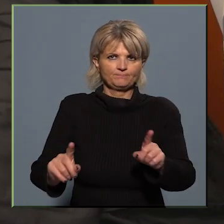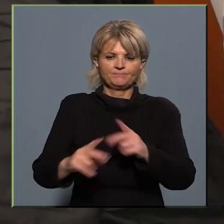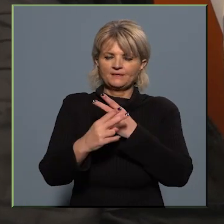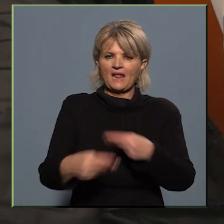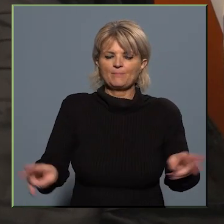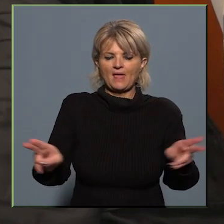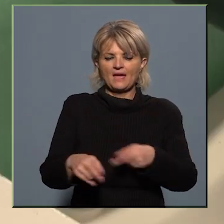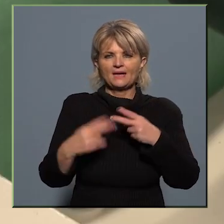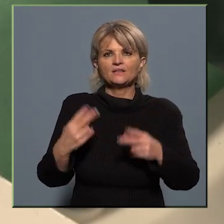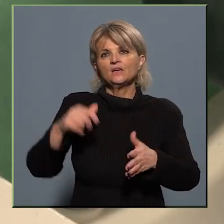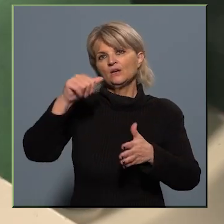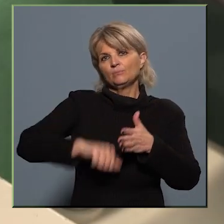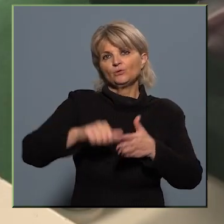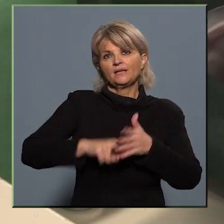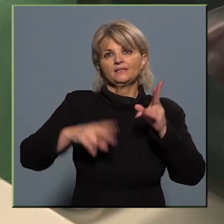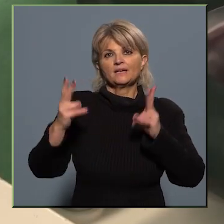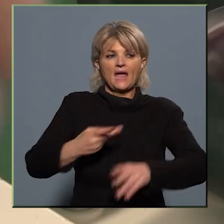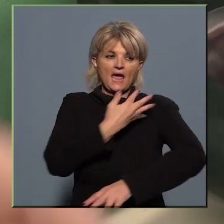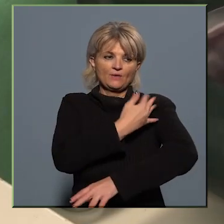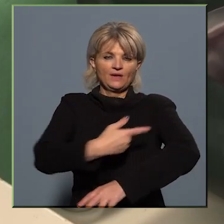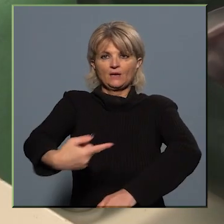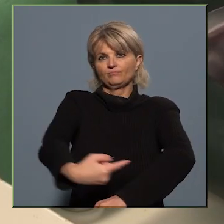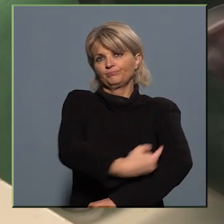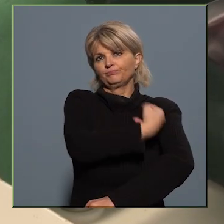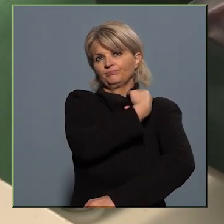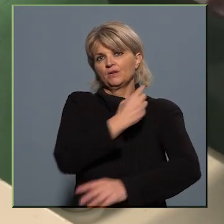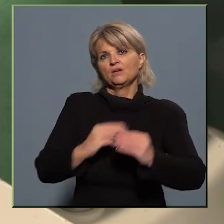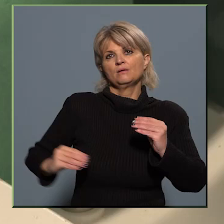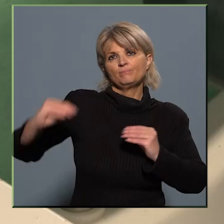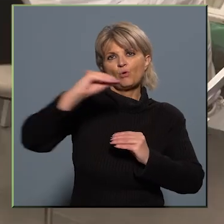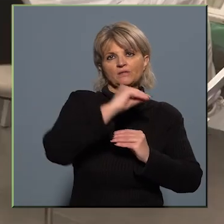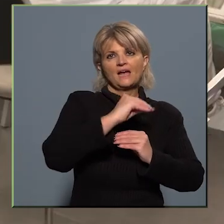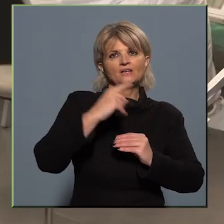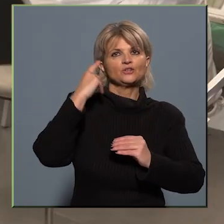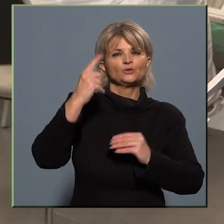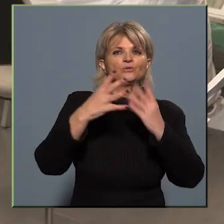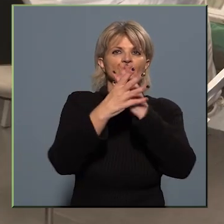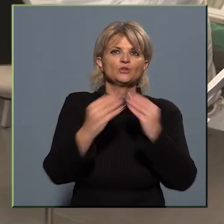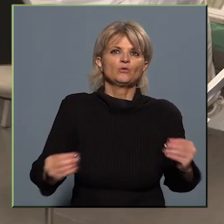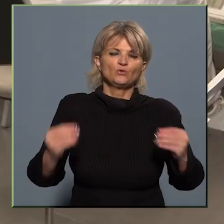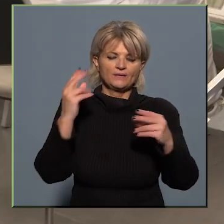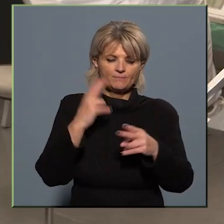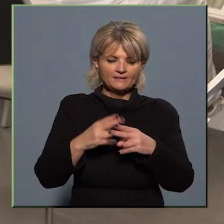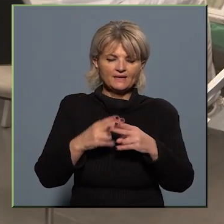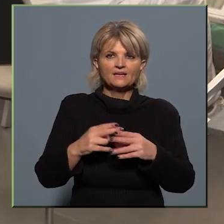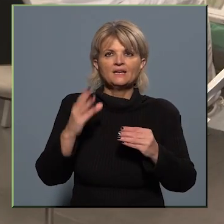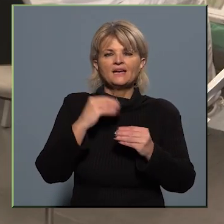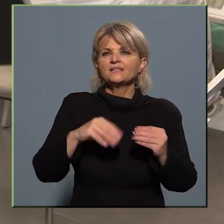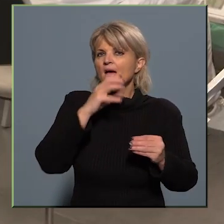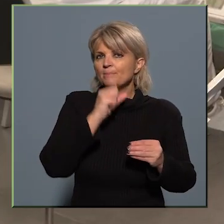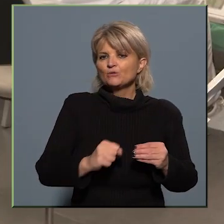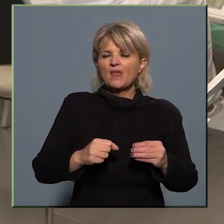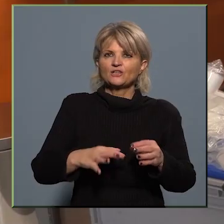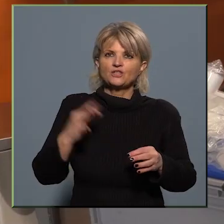szükség van vérpótlásra a páciensek életének, illetve gyógyulásának érdekében. Ezért Mikulás napján véradásra hívta a